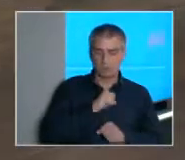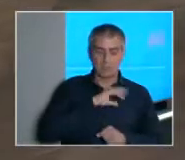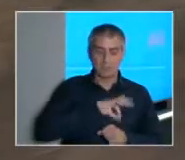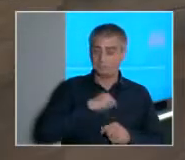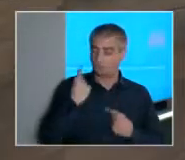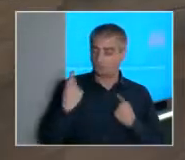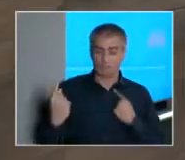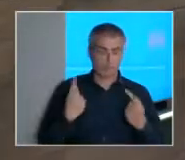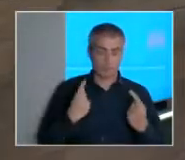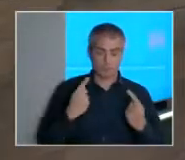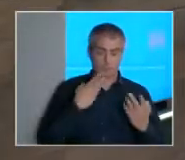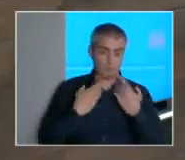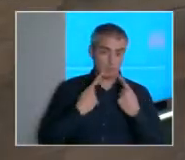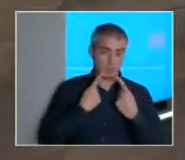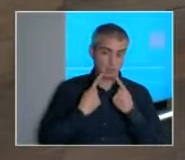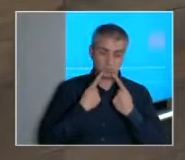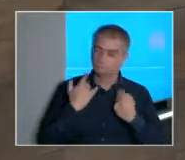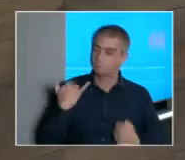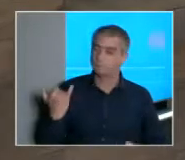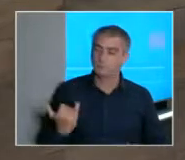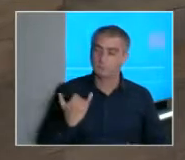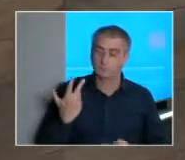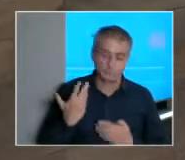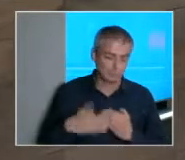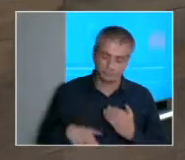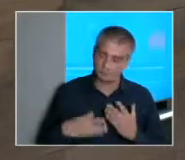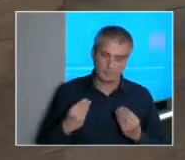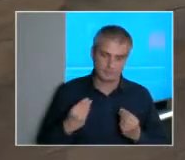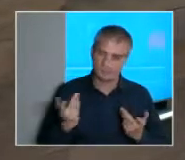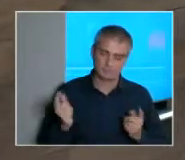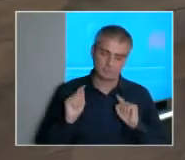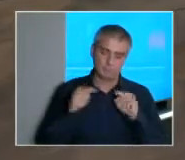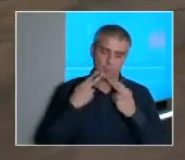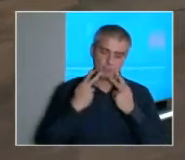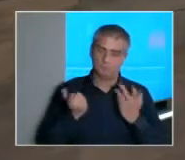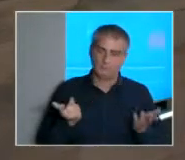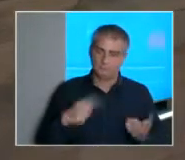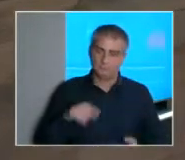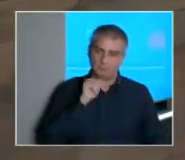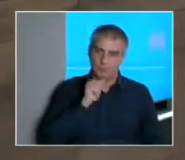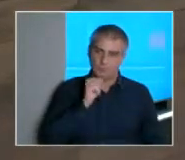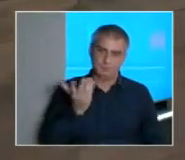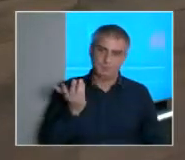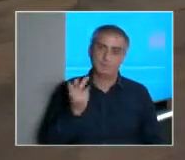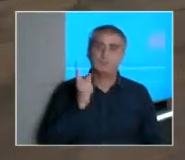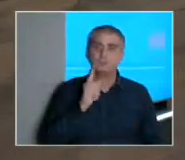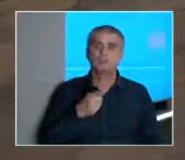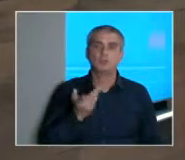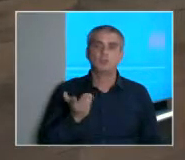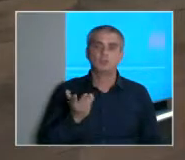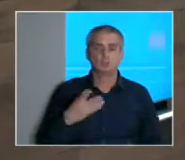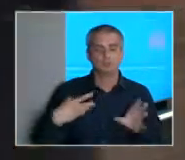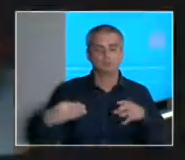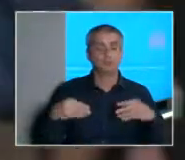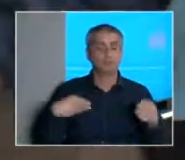אחד ואחד בשולחן הדיונים, תמיד בסוף הדברים יכולים להגיע לתוצאה הלא רצויה. יש מה שנקרא